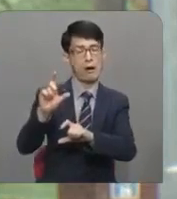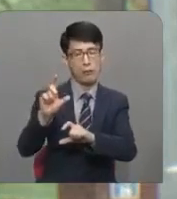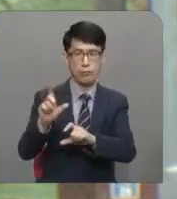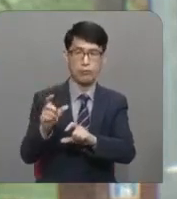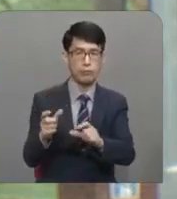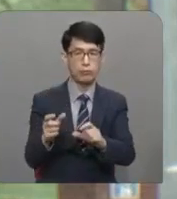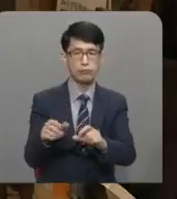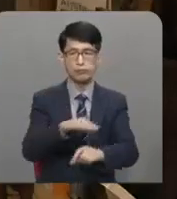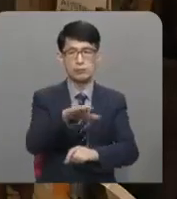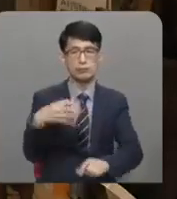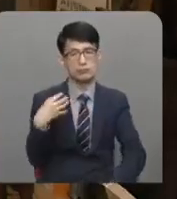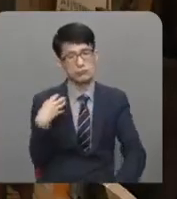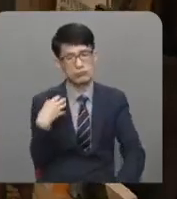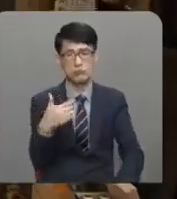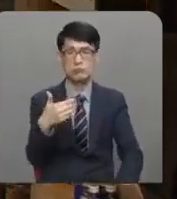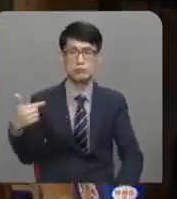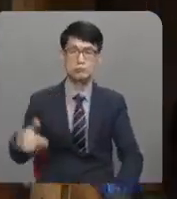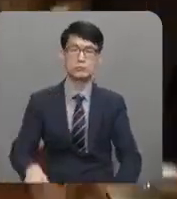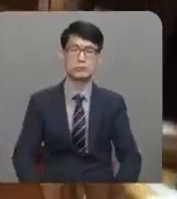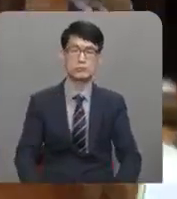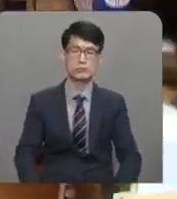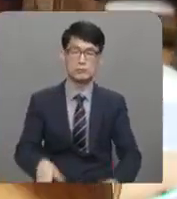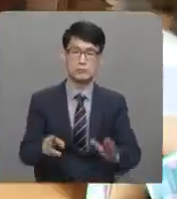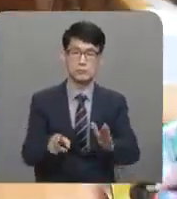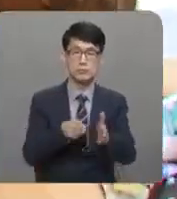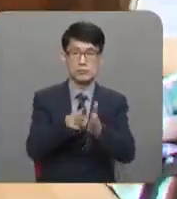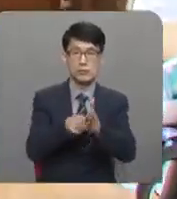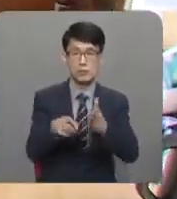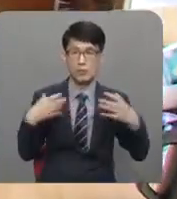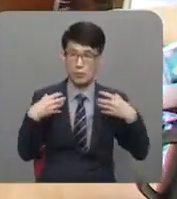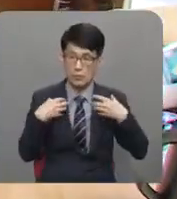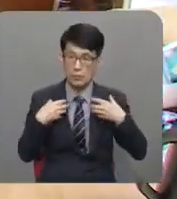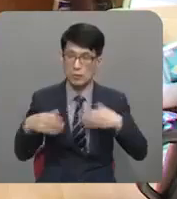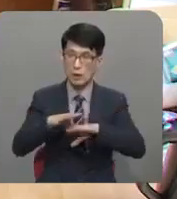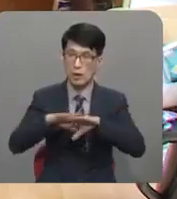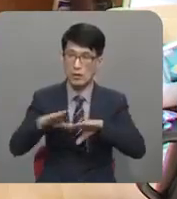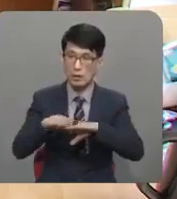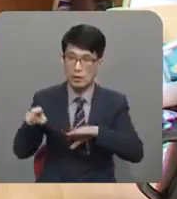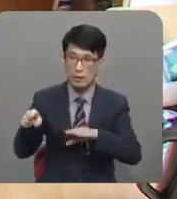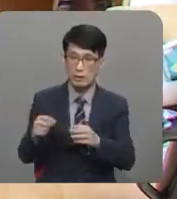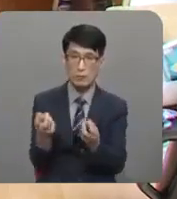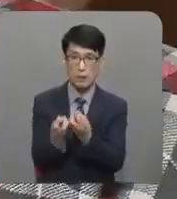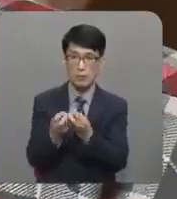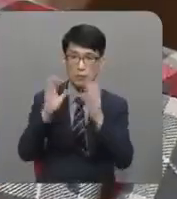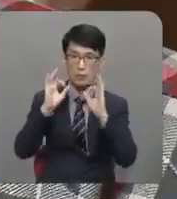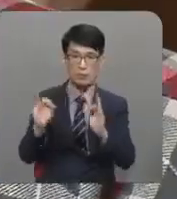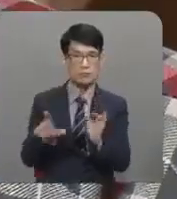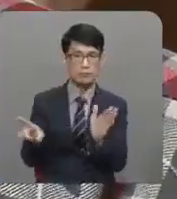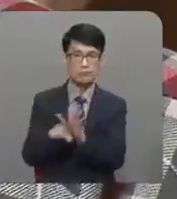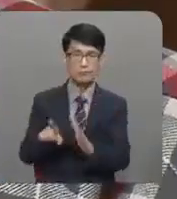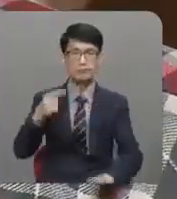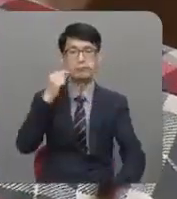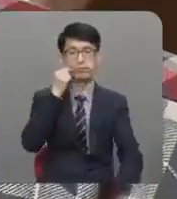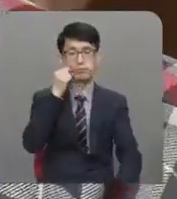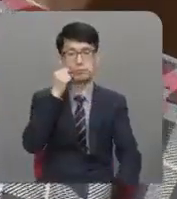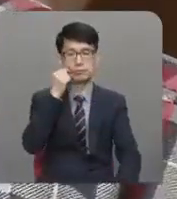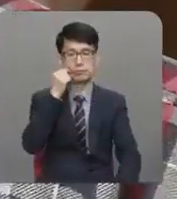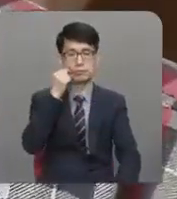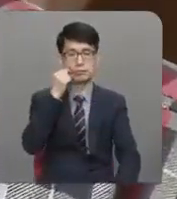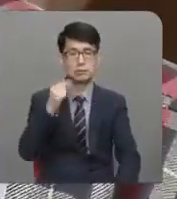감당할 수 없거든요 지금까지 철도공단 에 일처리를 보면 신뢰하기 어렵다는 말도 나옵니다